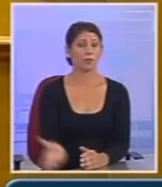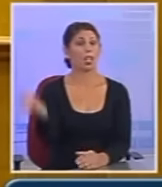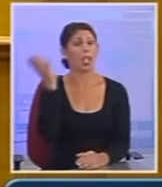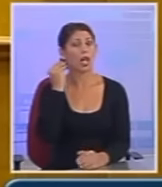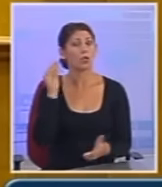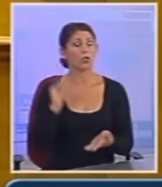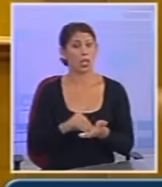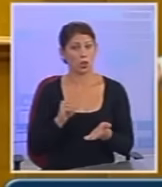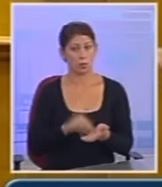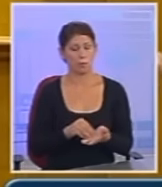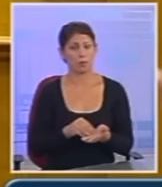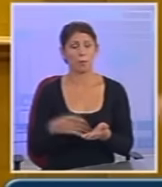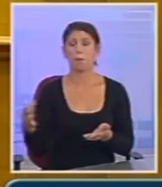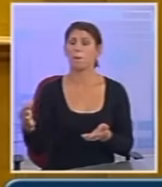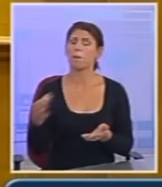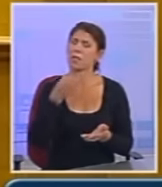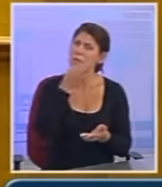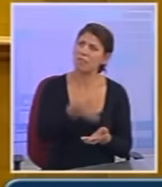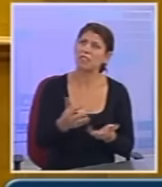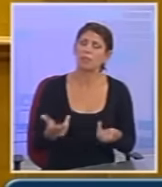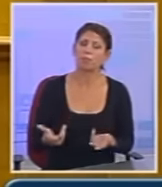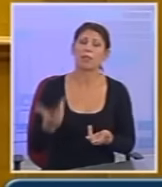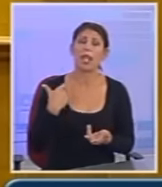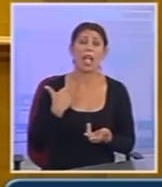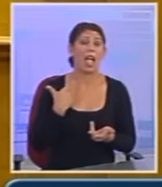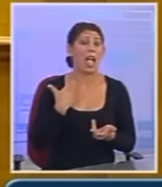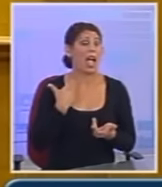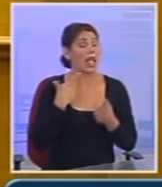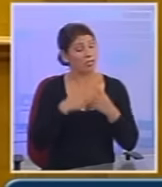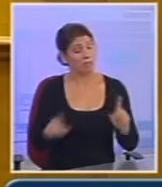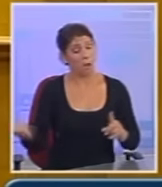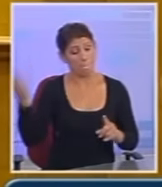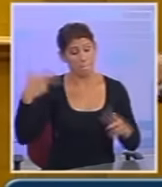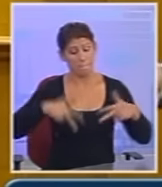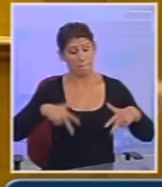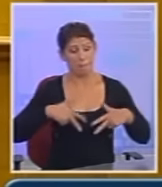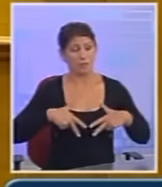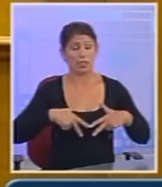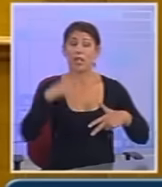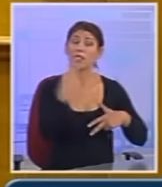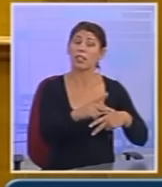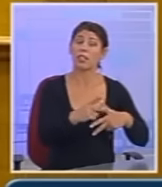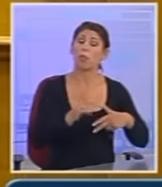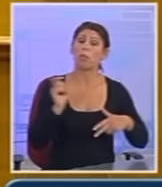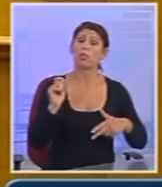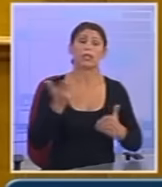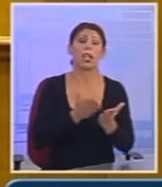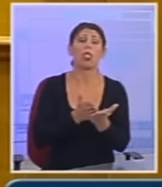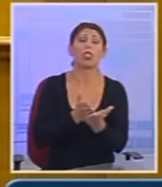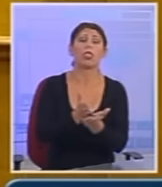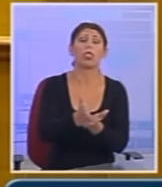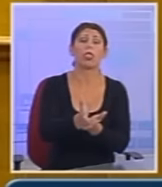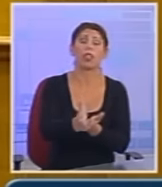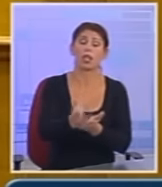Άκουσα επίσης ότι είπατε, λέγατε, ότι σε αντίθεση με όσα έκαναν οι προηγούμενες κυβερνήσεις, η δική σας πολιτική προωθεί τη δίκαιη κατανομή των